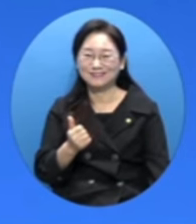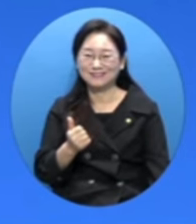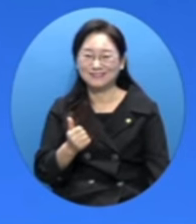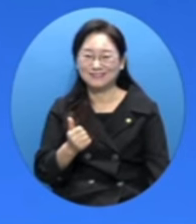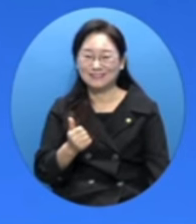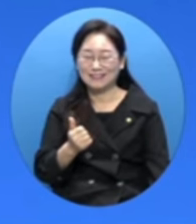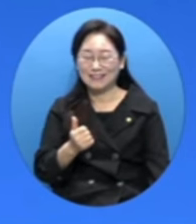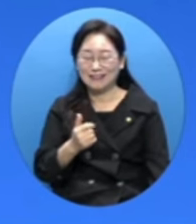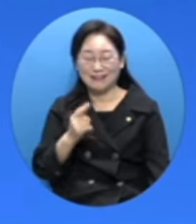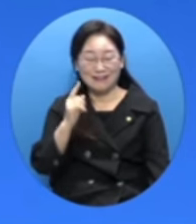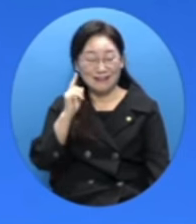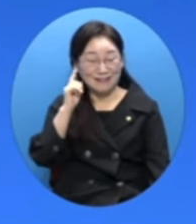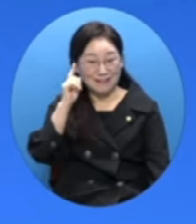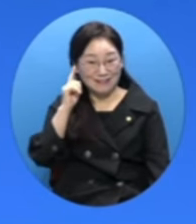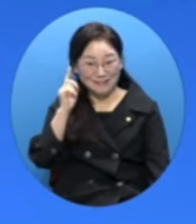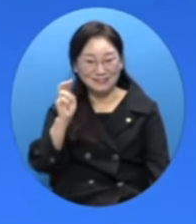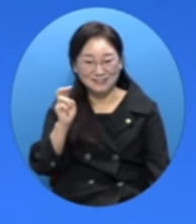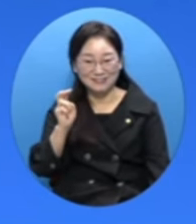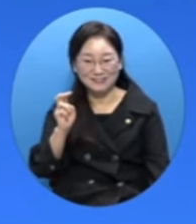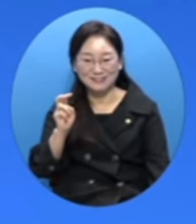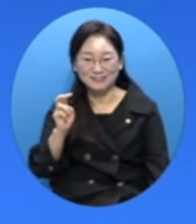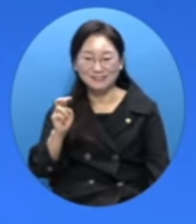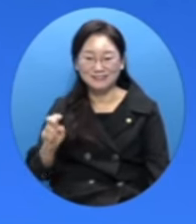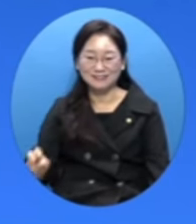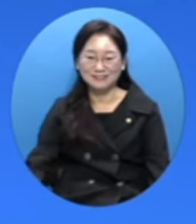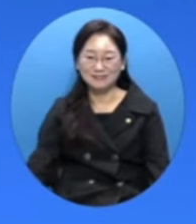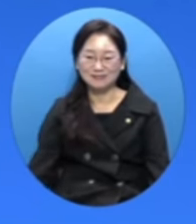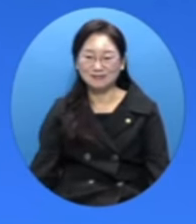심장이 멈추는 것 같아가지고